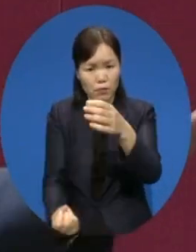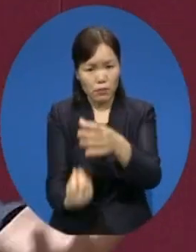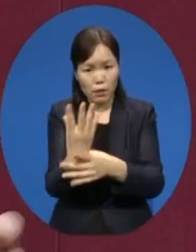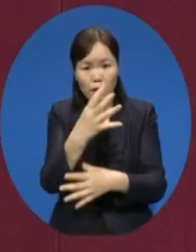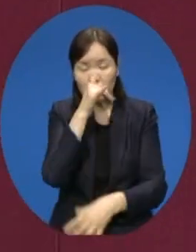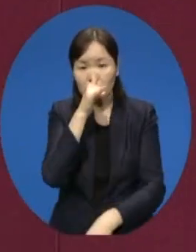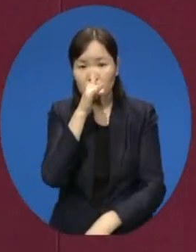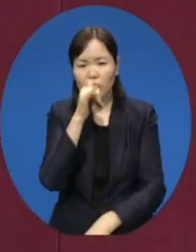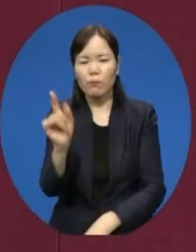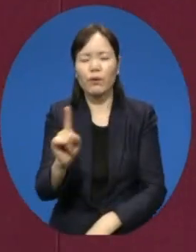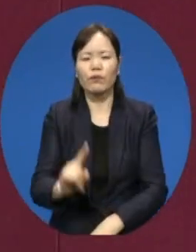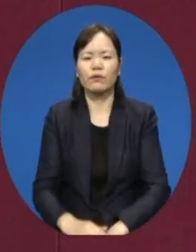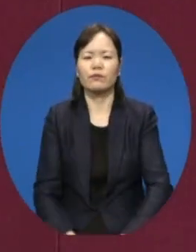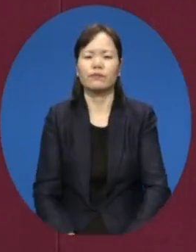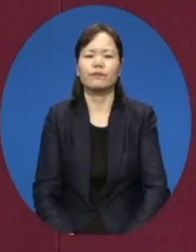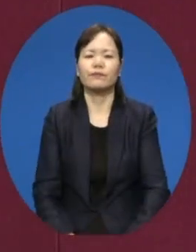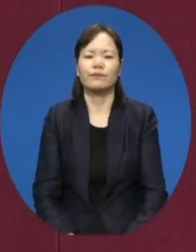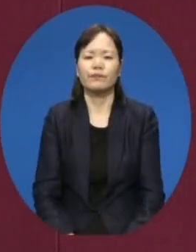나옵니까?